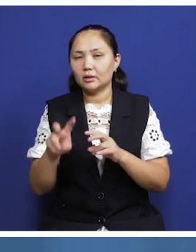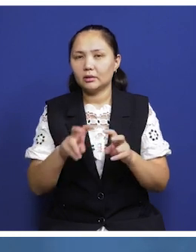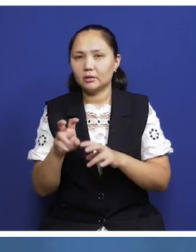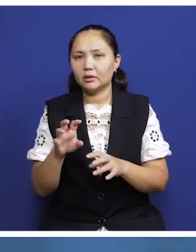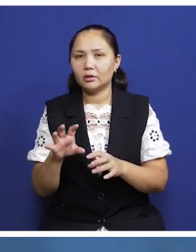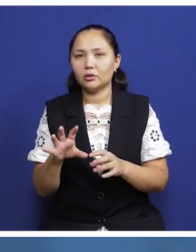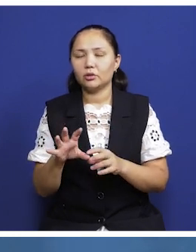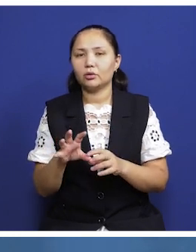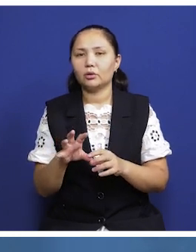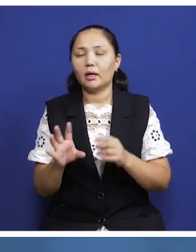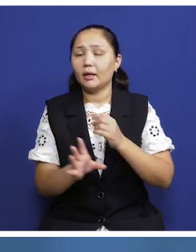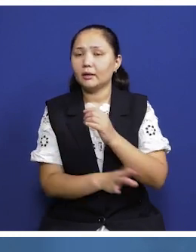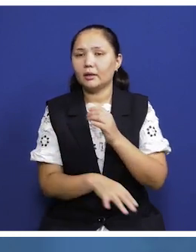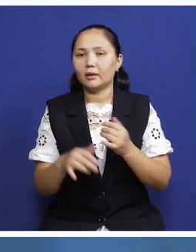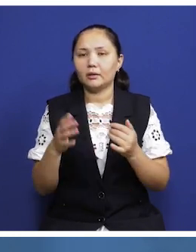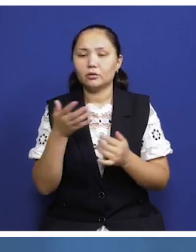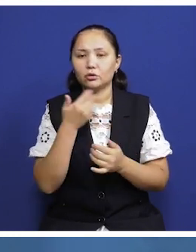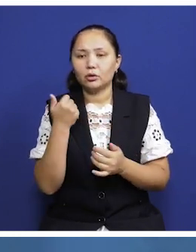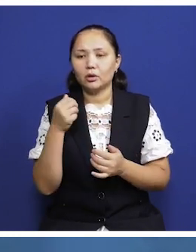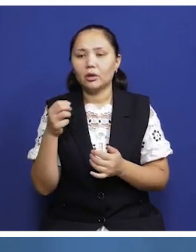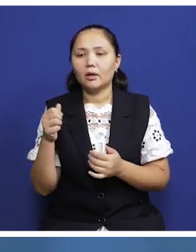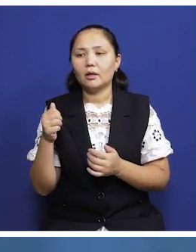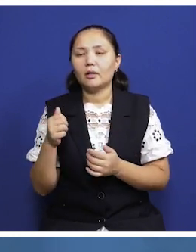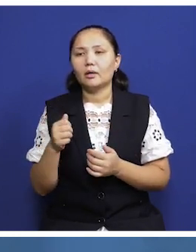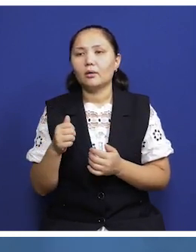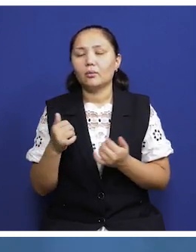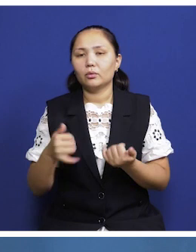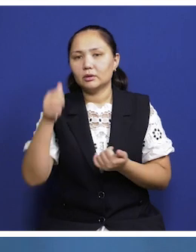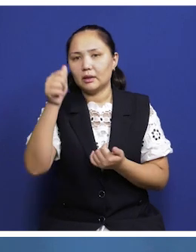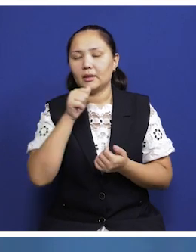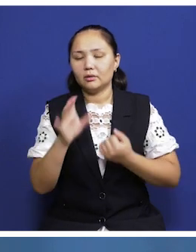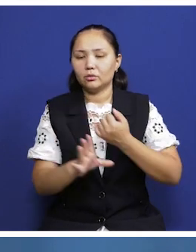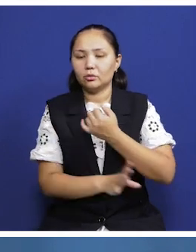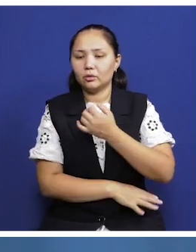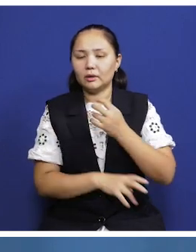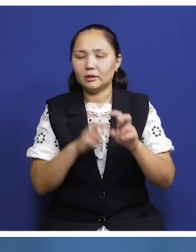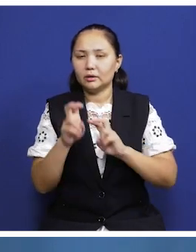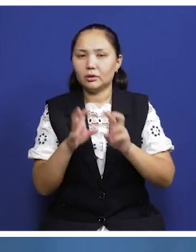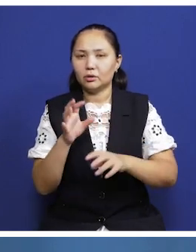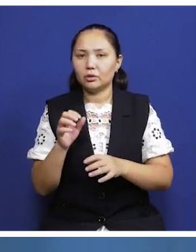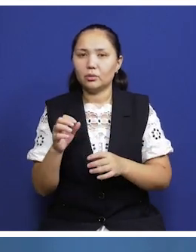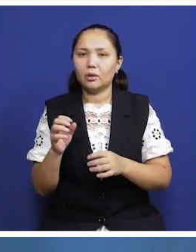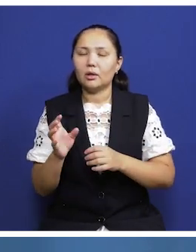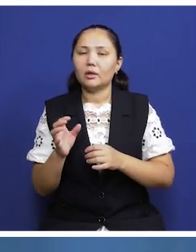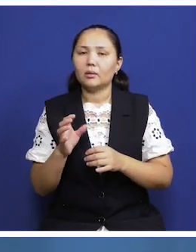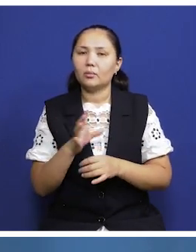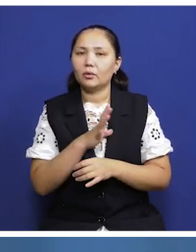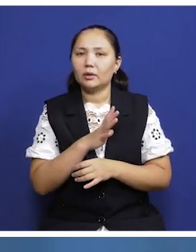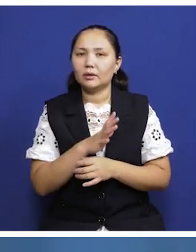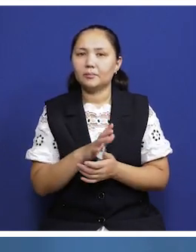аяқталған жоқ, ол да өзгеруі мүмкін. Осы тамыз айының соңына дейін ғой, қателеспесем. Бізде ЖКХ бар ма? Руслан?